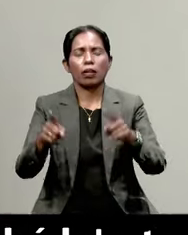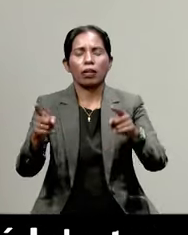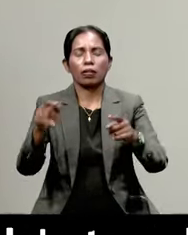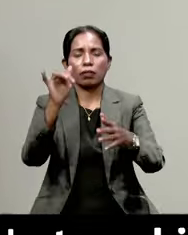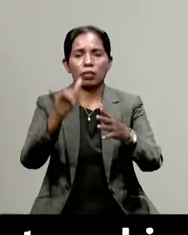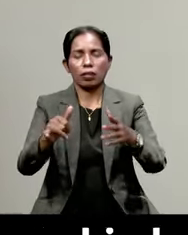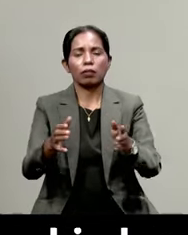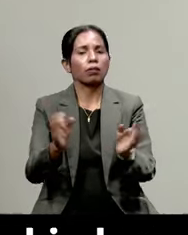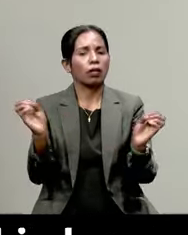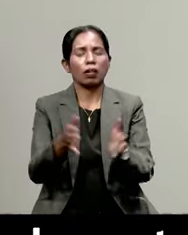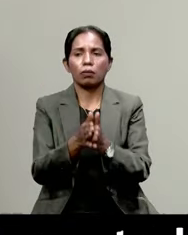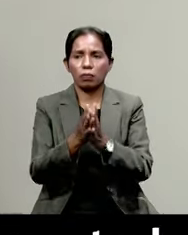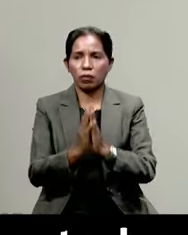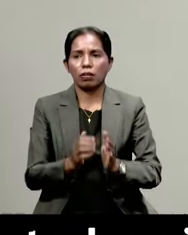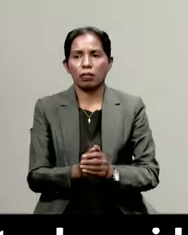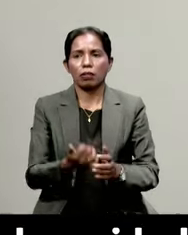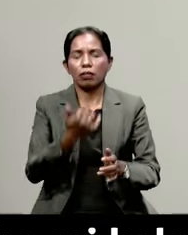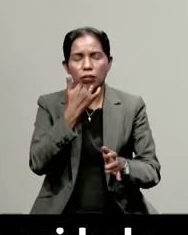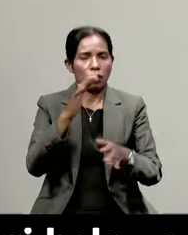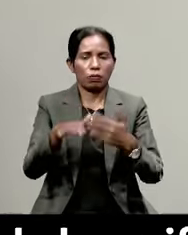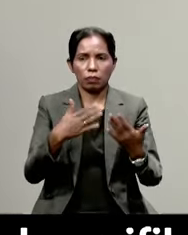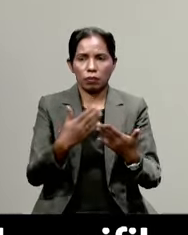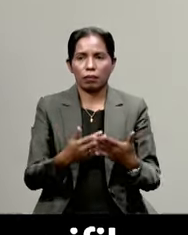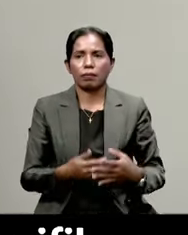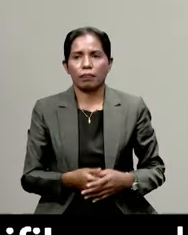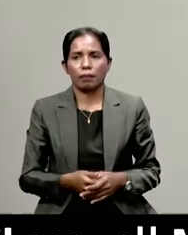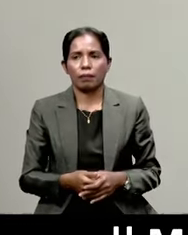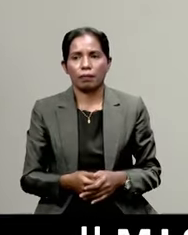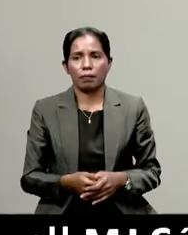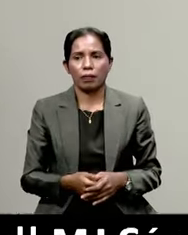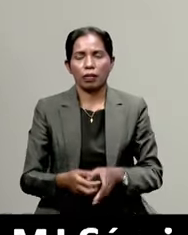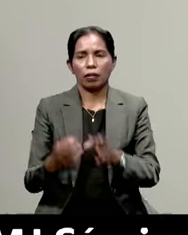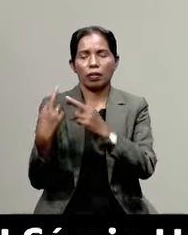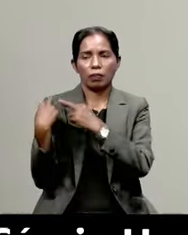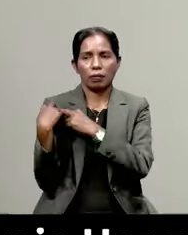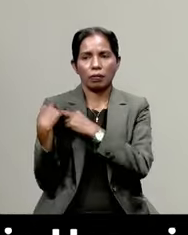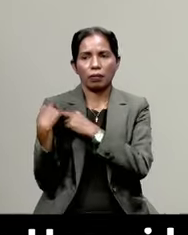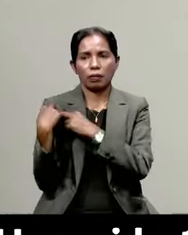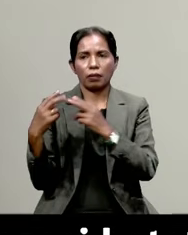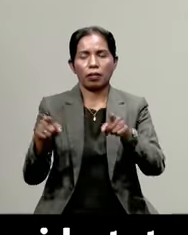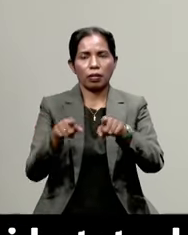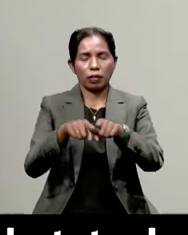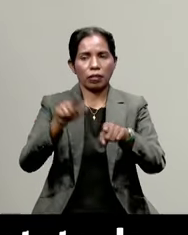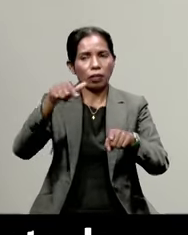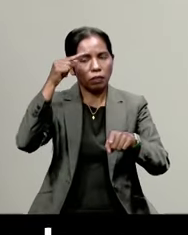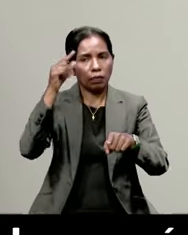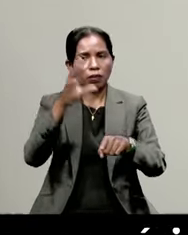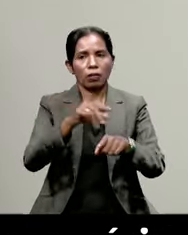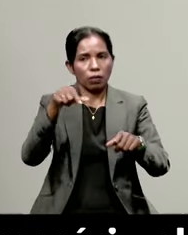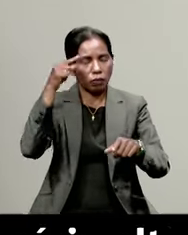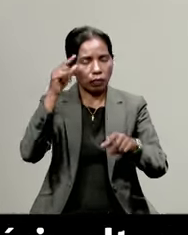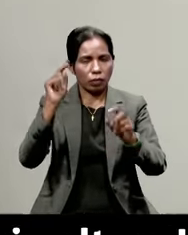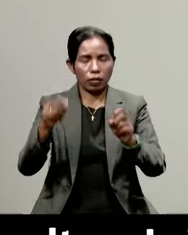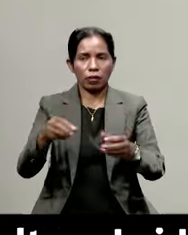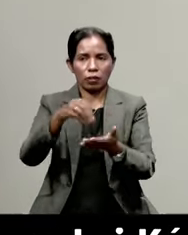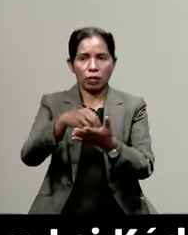nusa ma kalauso antu ne ne salah tu ane ne responsabilidade ne sa governo governo tem que criar